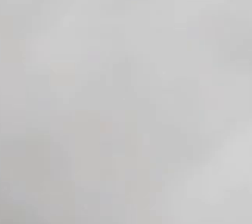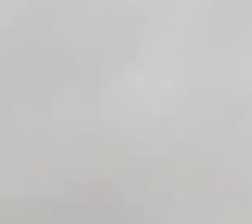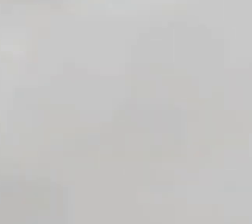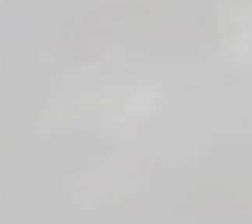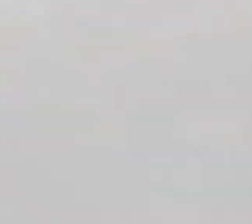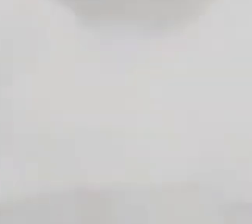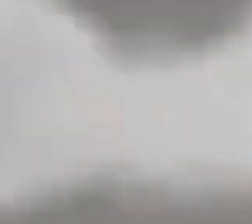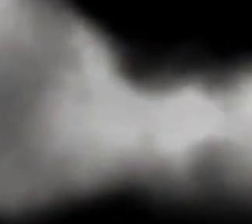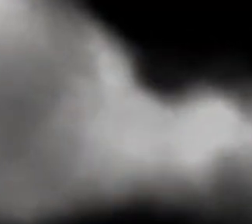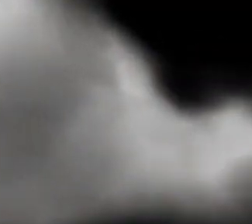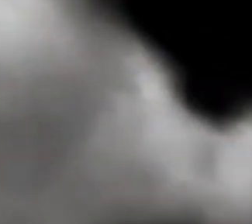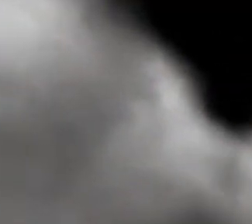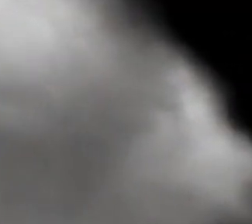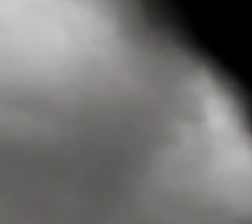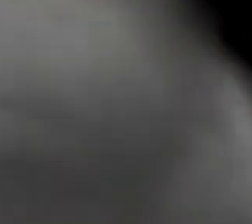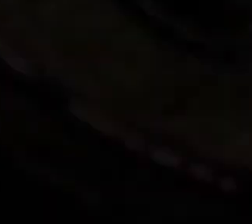semana onyaradzwa